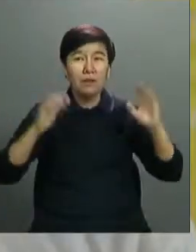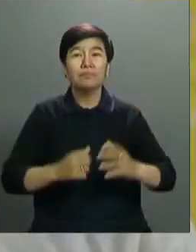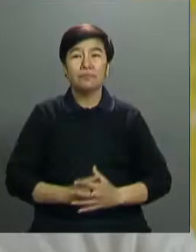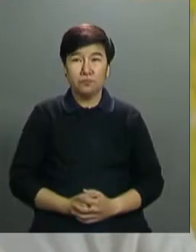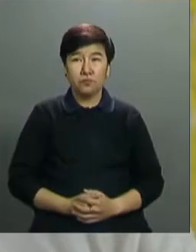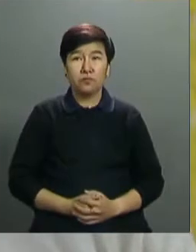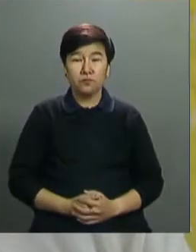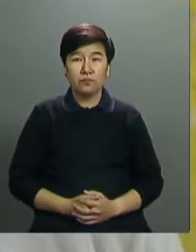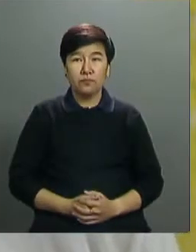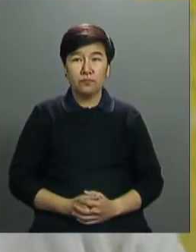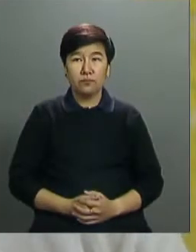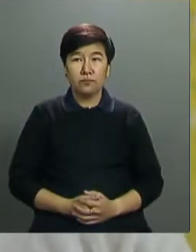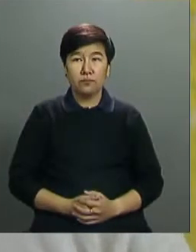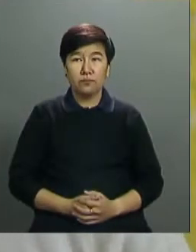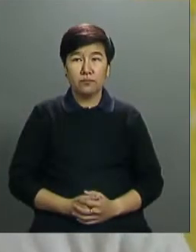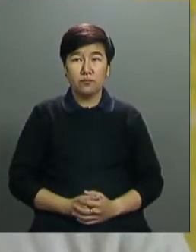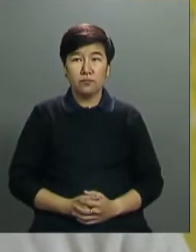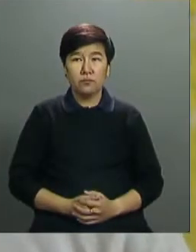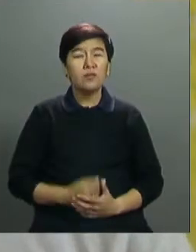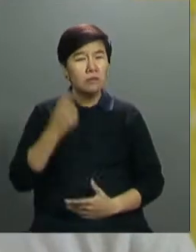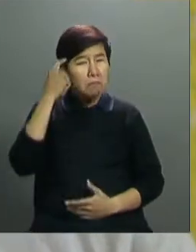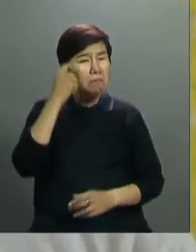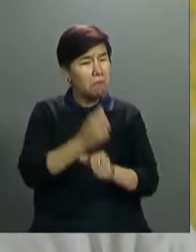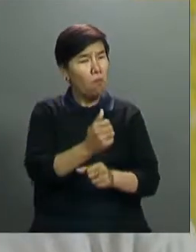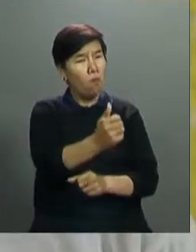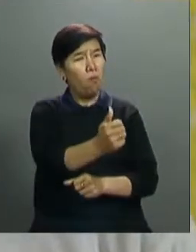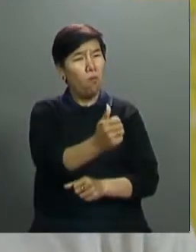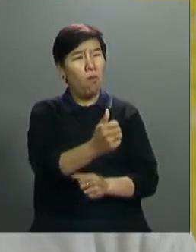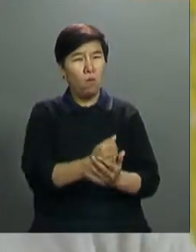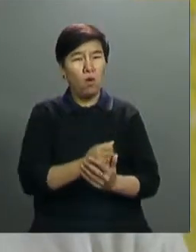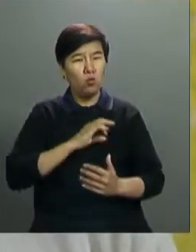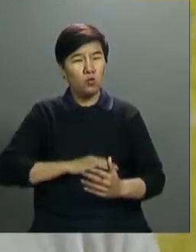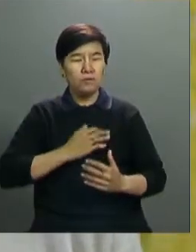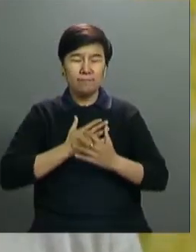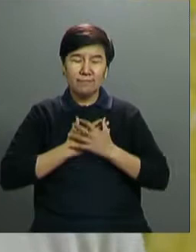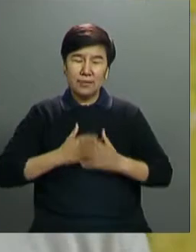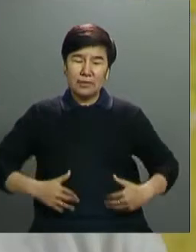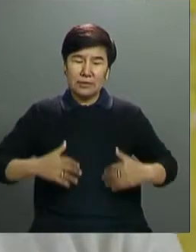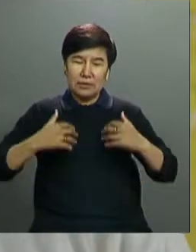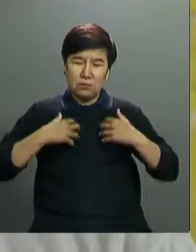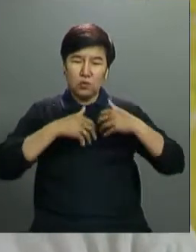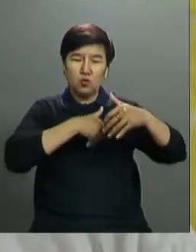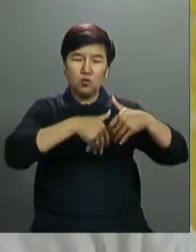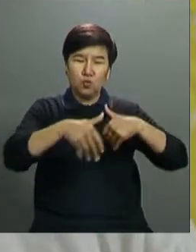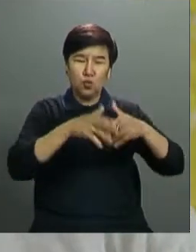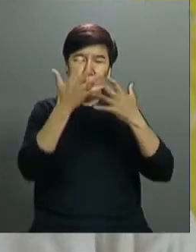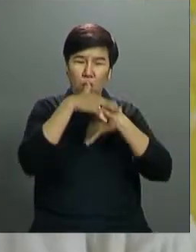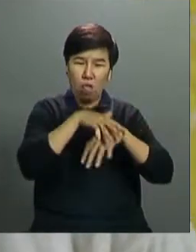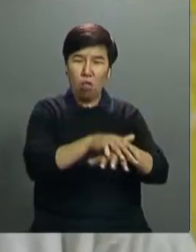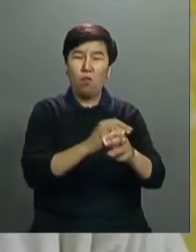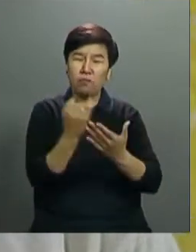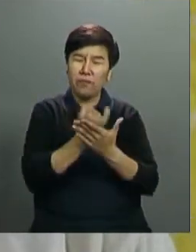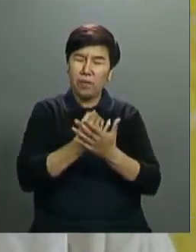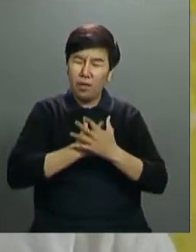ไม่รู้สึกว่ามันเป็นงานอีเวนต์อะไรอย่างเงี้ยนะมันก็เป็นชีวิตเราก็ผูกพันกับคนในชุมชนก็อยากจะทำนู่นท